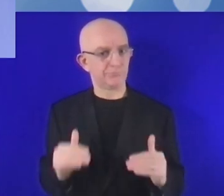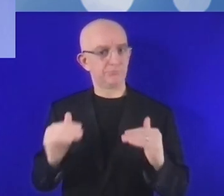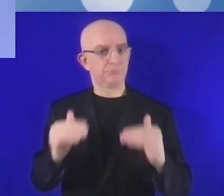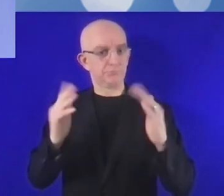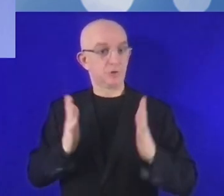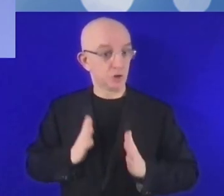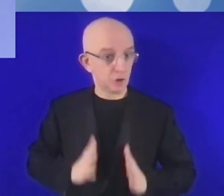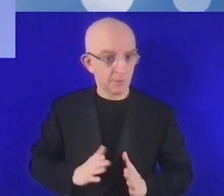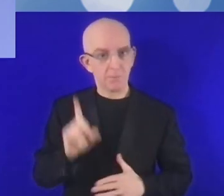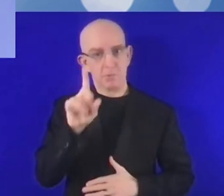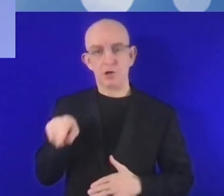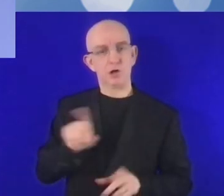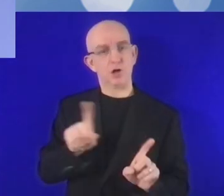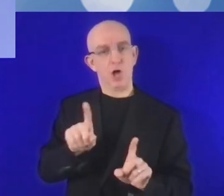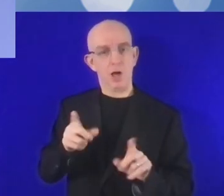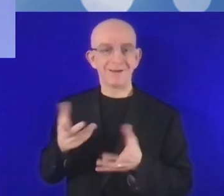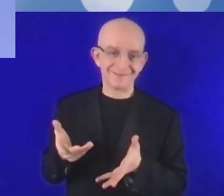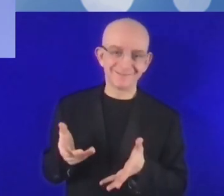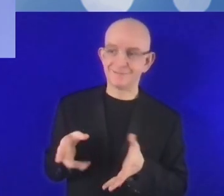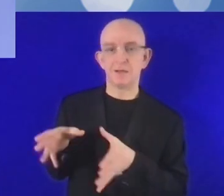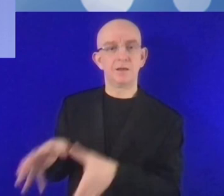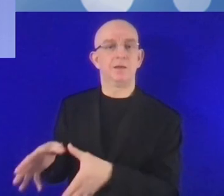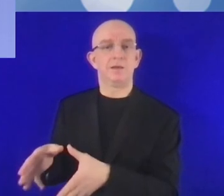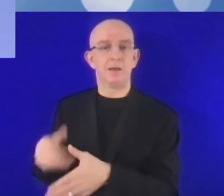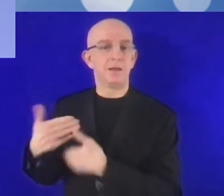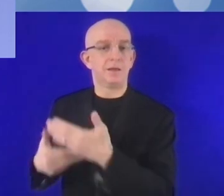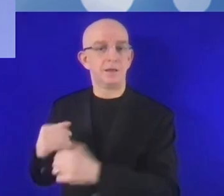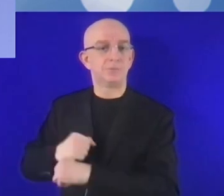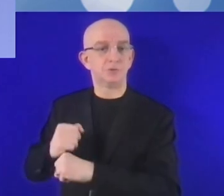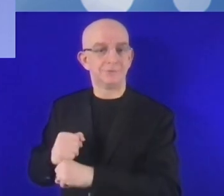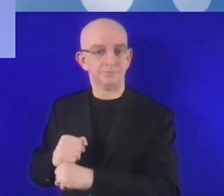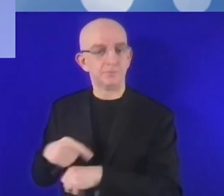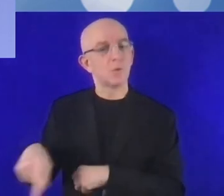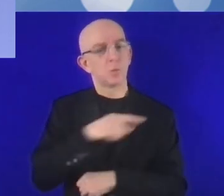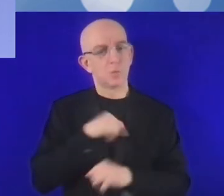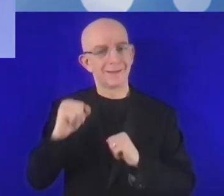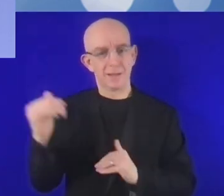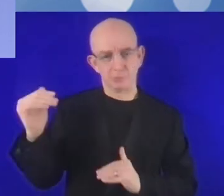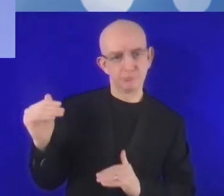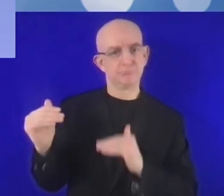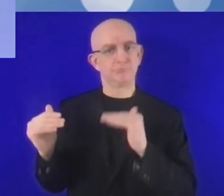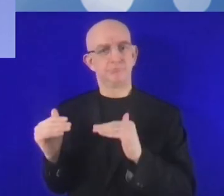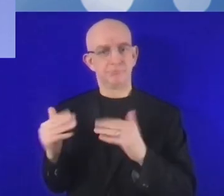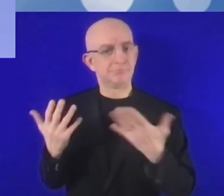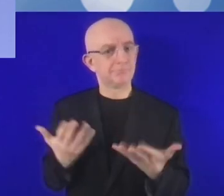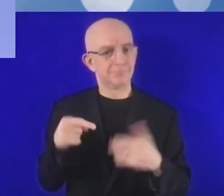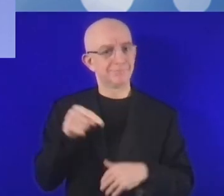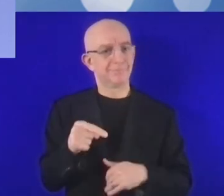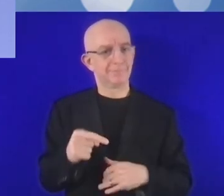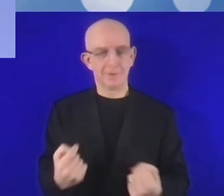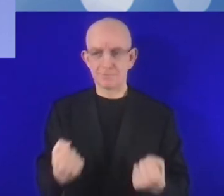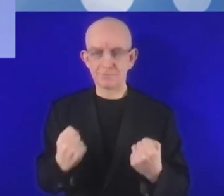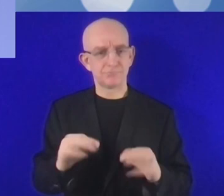воспринимаются как субъективные. Мы можем использовать ценности музыки, чтобы формировать в